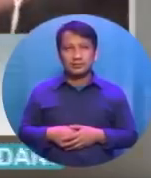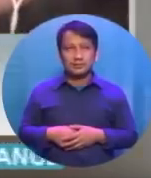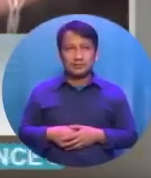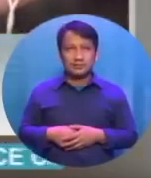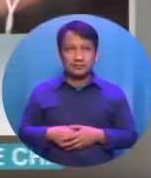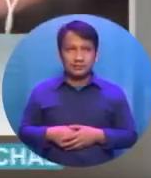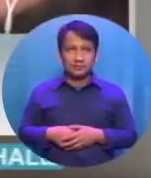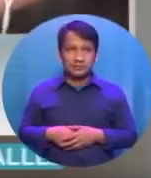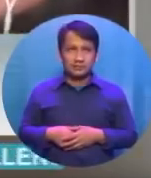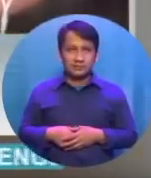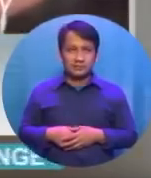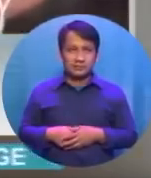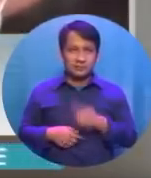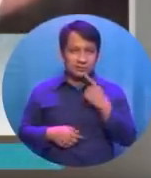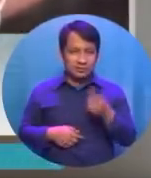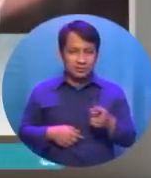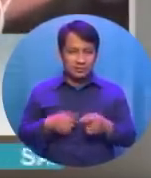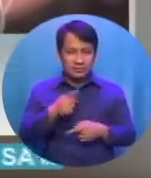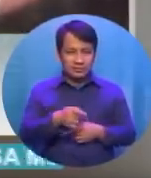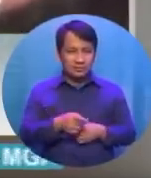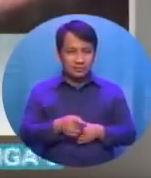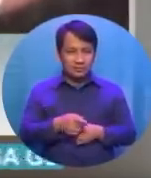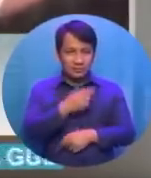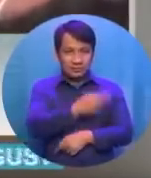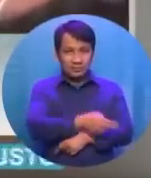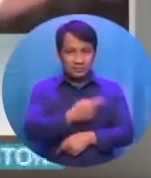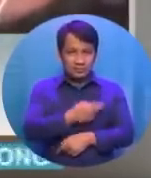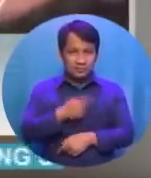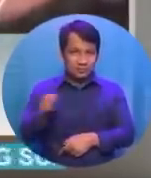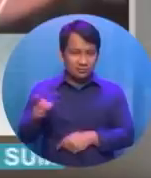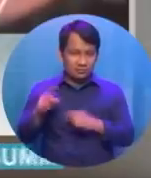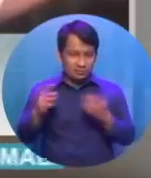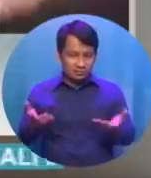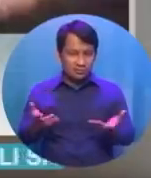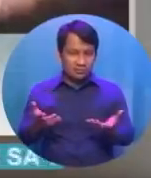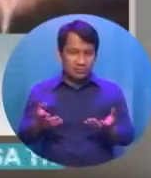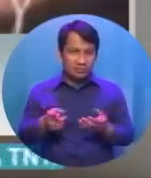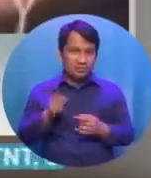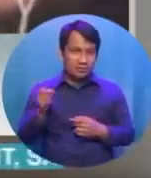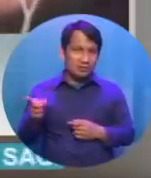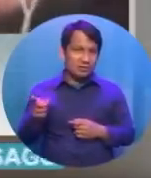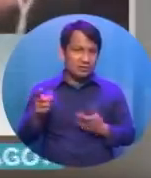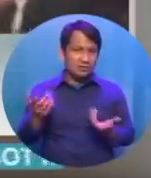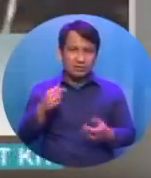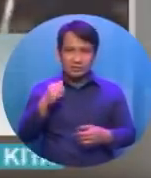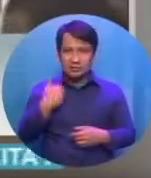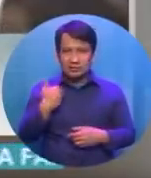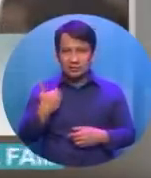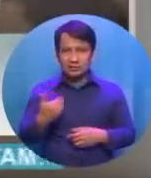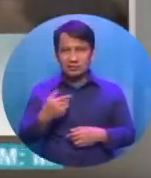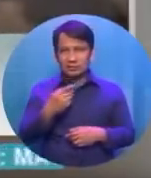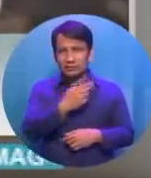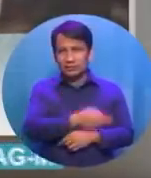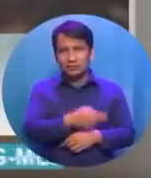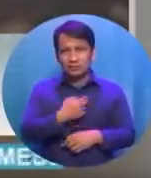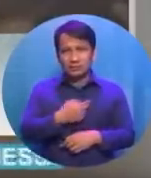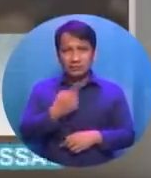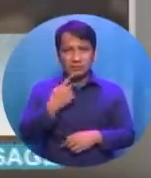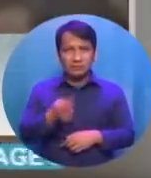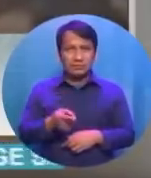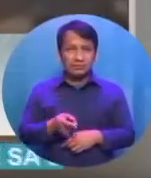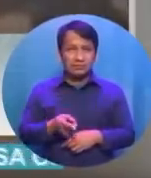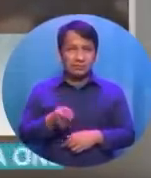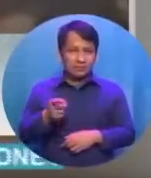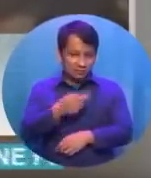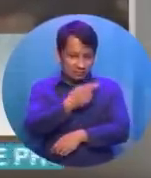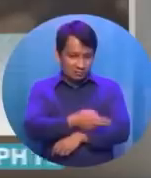man talaga yun eh, kasi bakit magsisinungaling siya, na-hospital daw siya doon sa Alaak, wala naman siya na-hospital dun eh. Ayun. Okay. Sabi niya pa nga daw, ano,